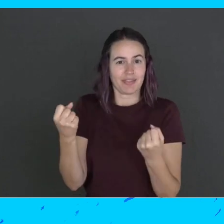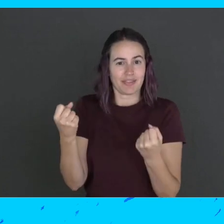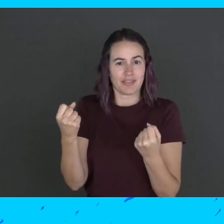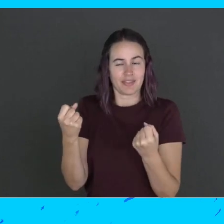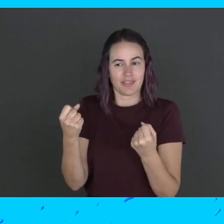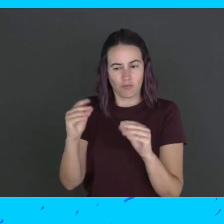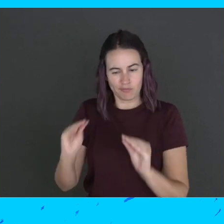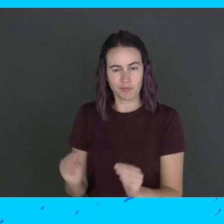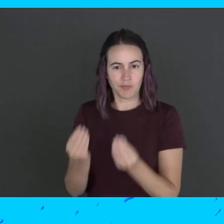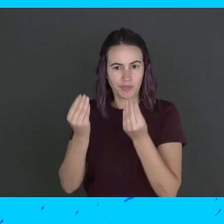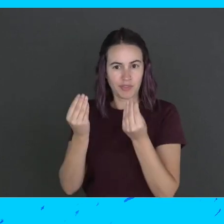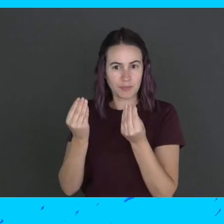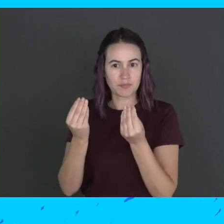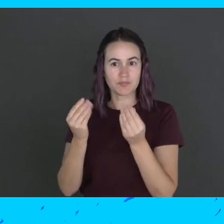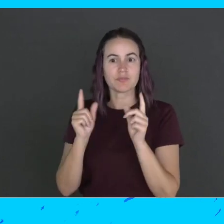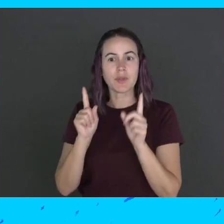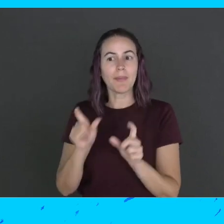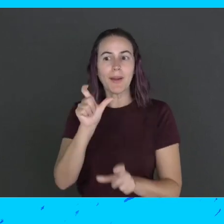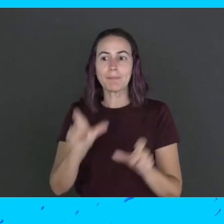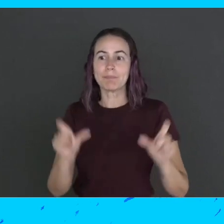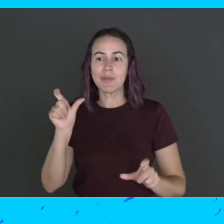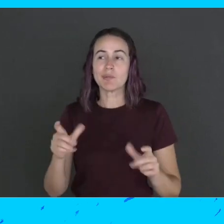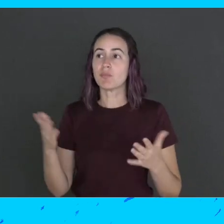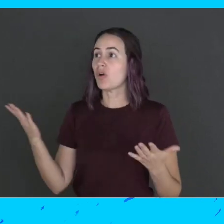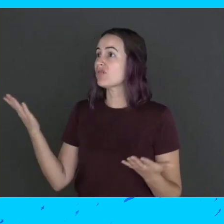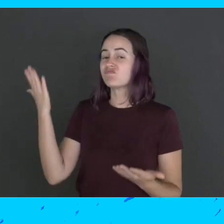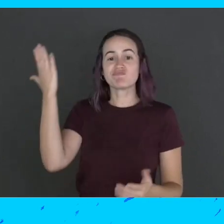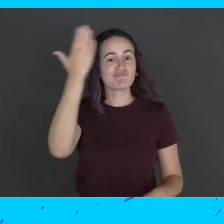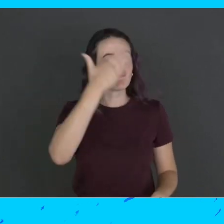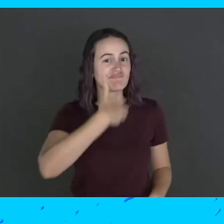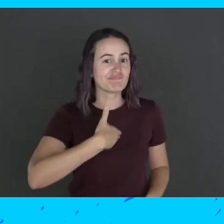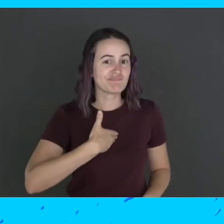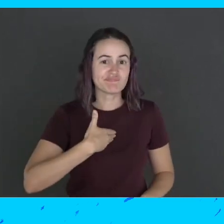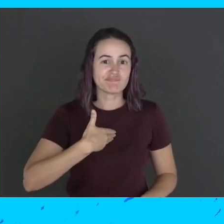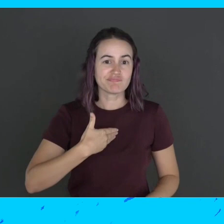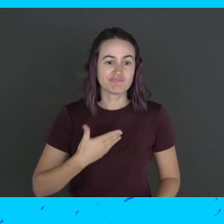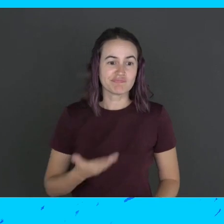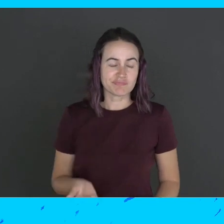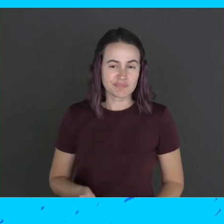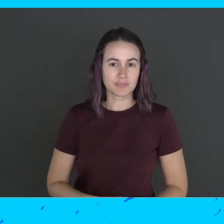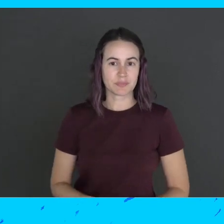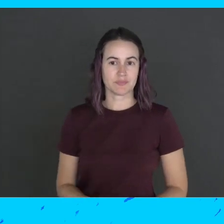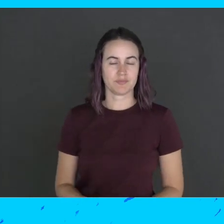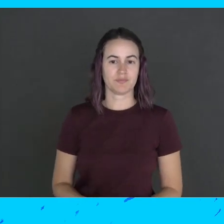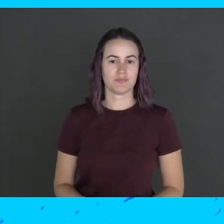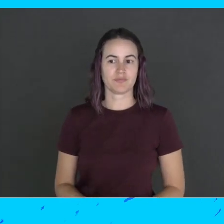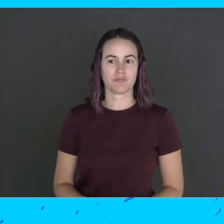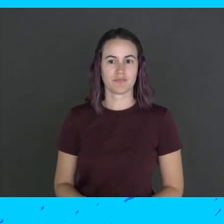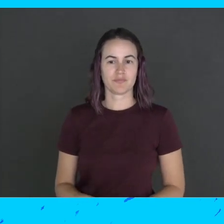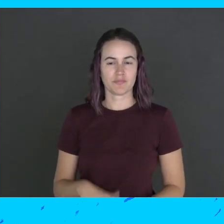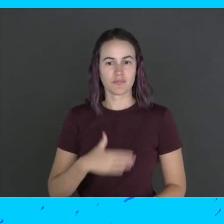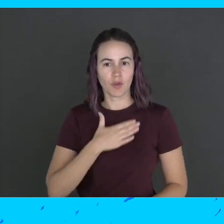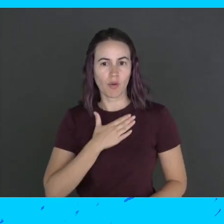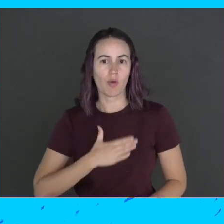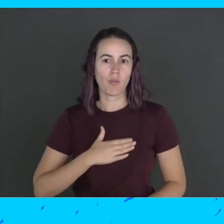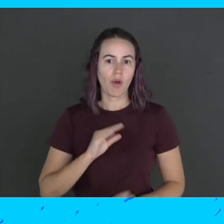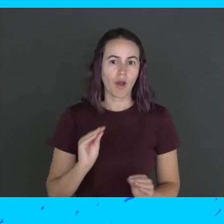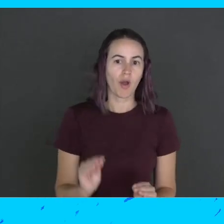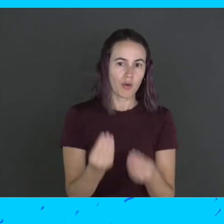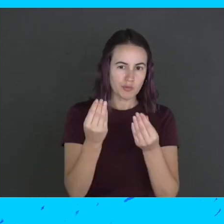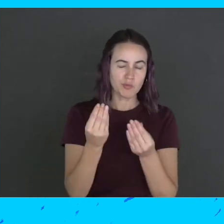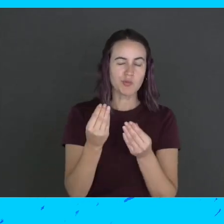ça n'a pas été mis en place ou exécuté. Et donc, il y a des